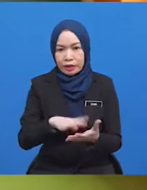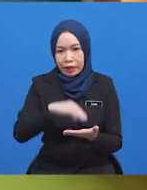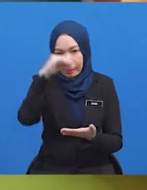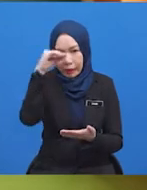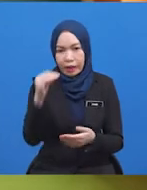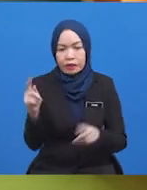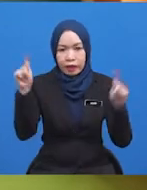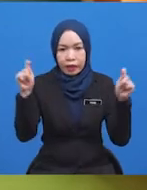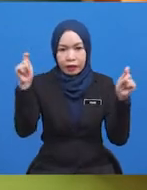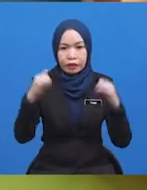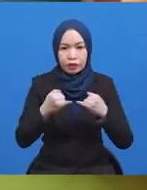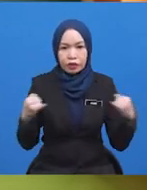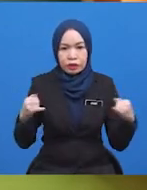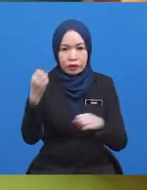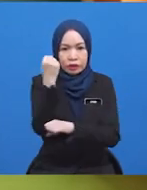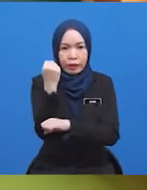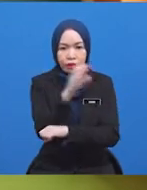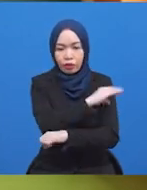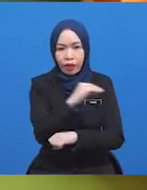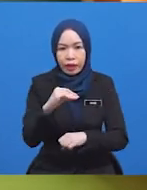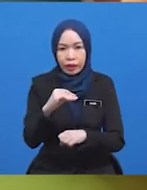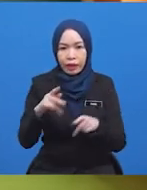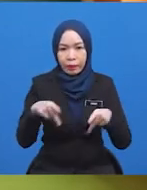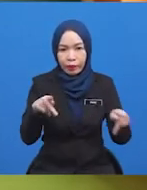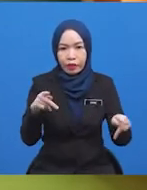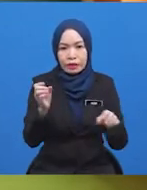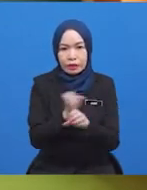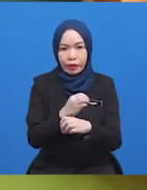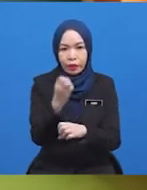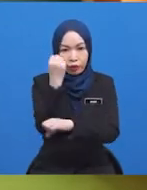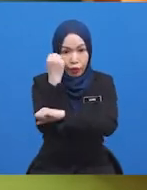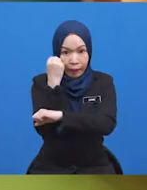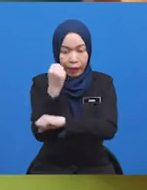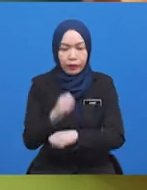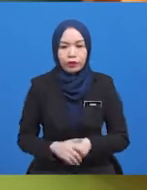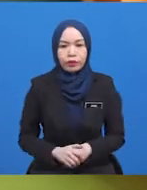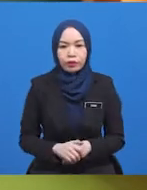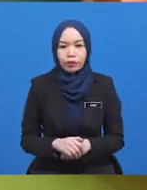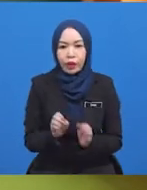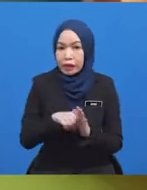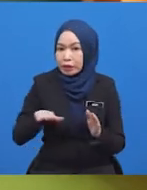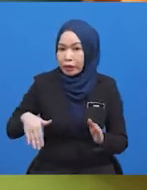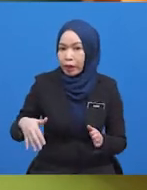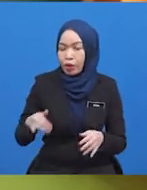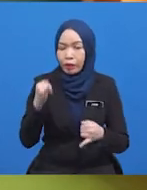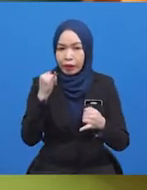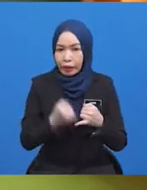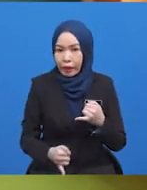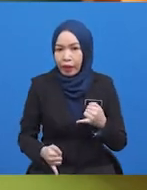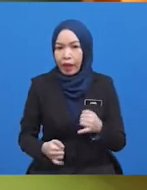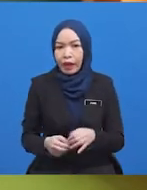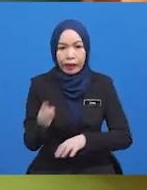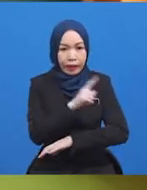jenis batuan dan proses pembentukan batuan. Namun, sebelum kelas kita berakhir pada hari